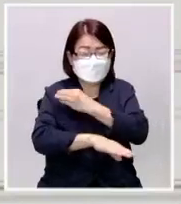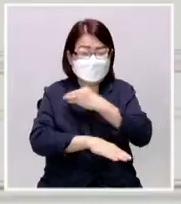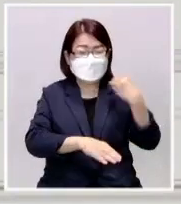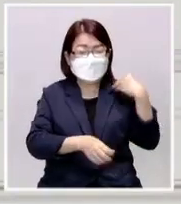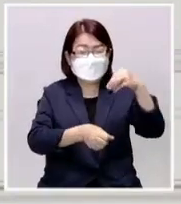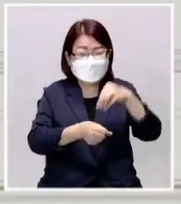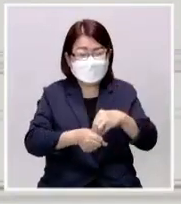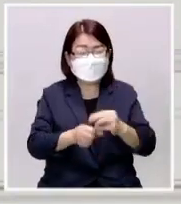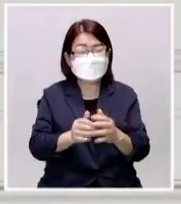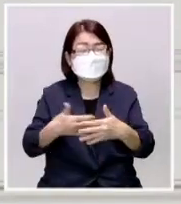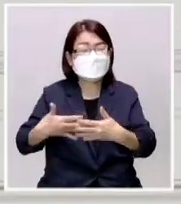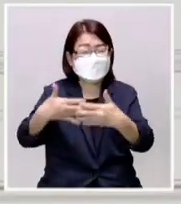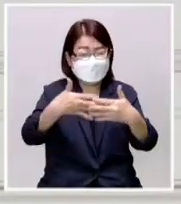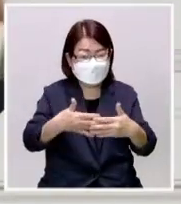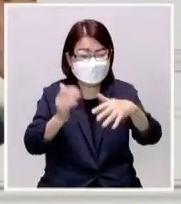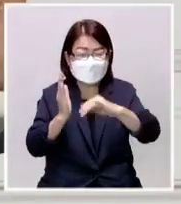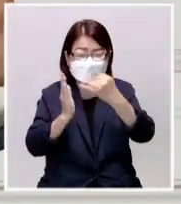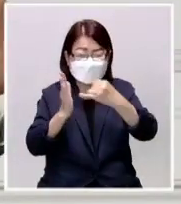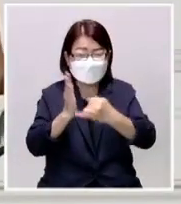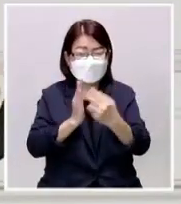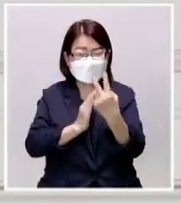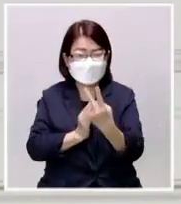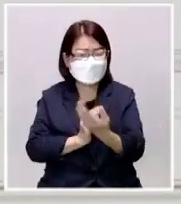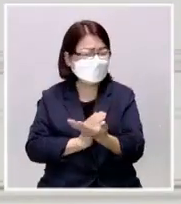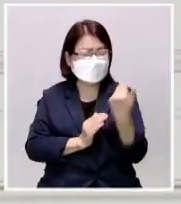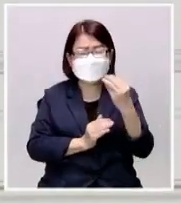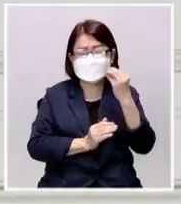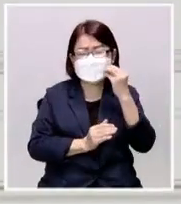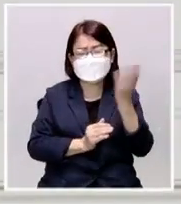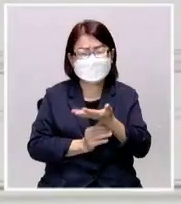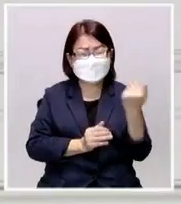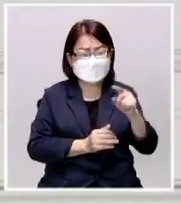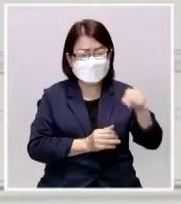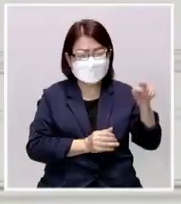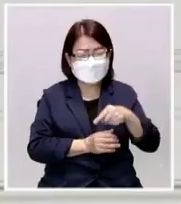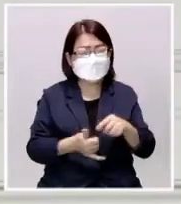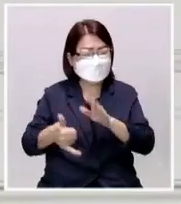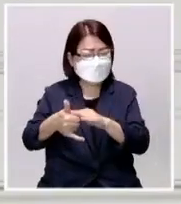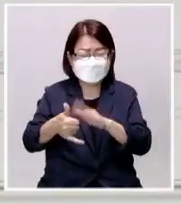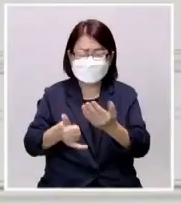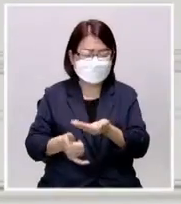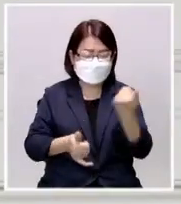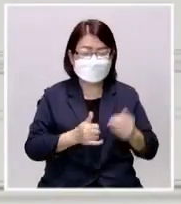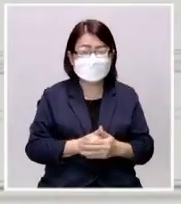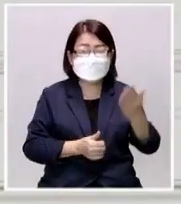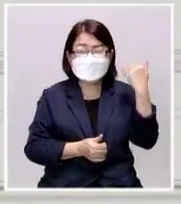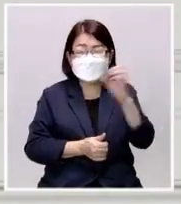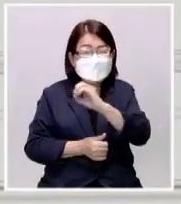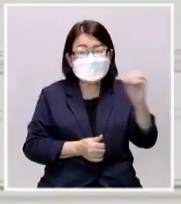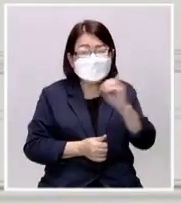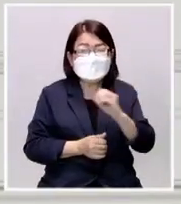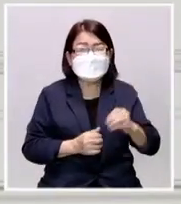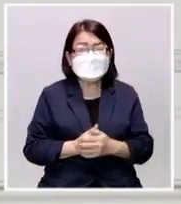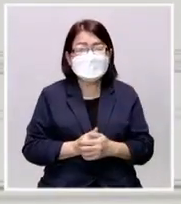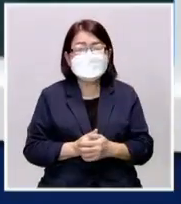ำกง Washington DC และกรง Canberra ประเทศเลยนะคะเป็นการเรีกตัวทูดกับแบบที่ไม่เคยเกิดขึ้มาก่อน